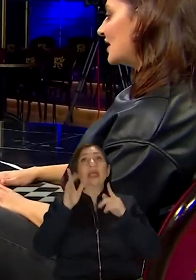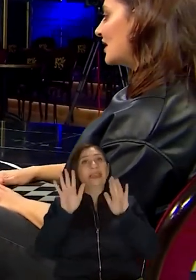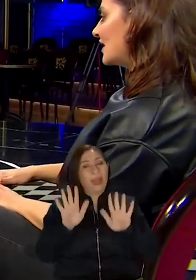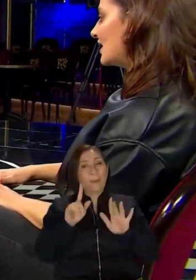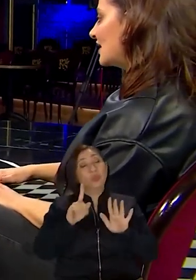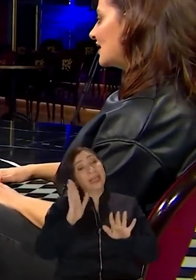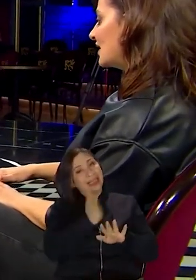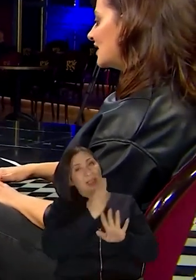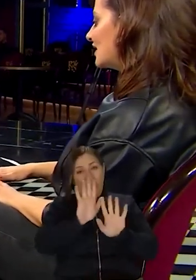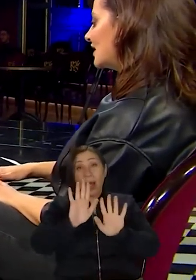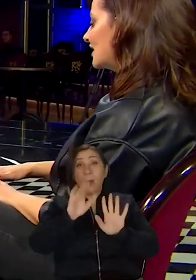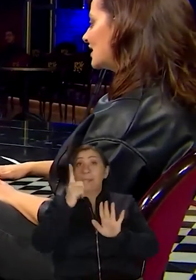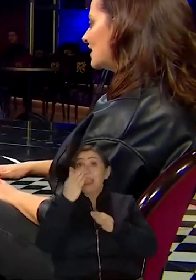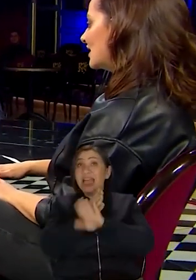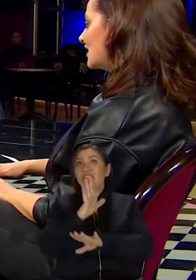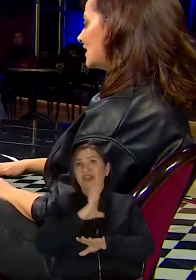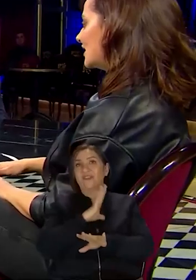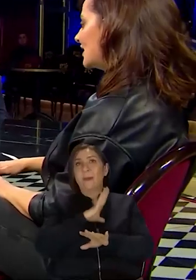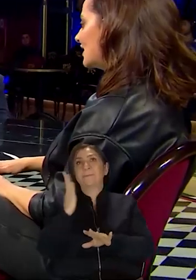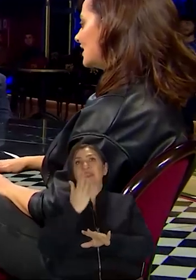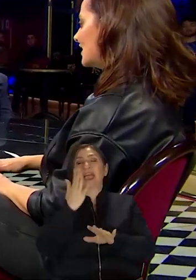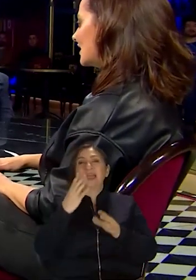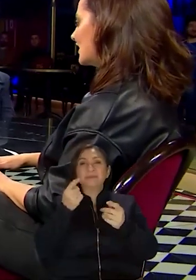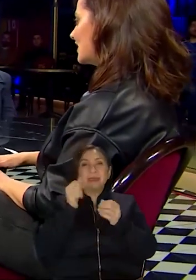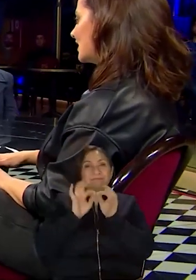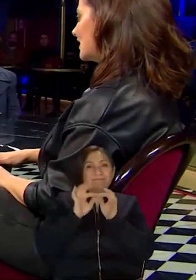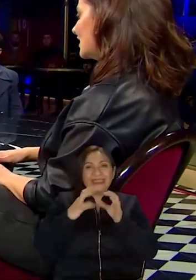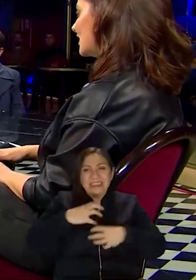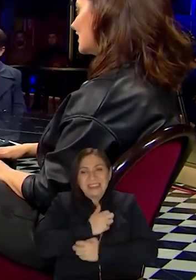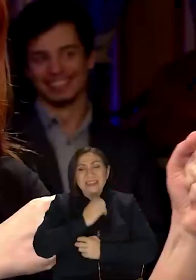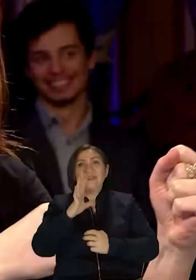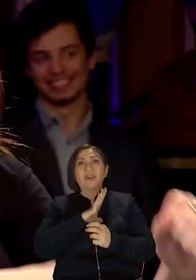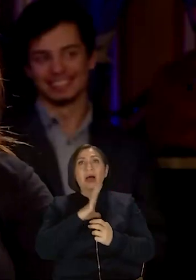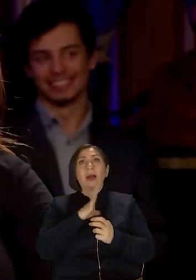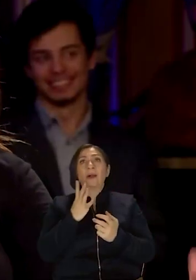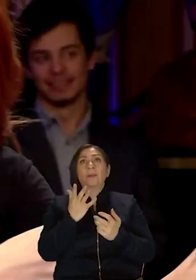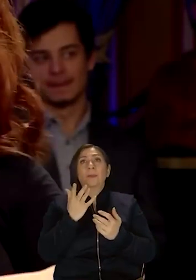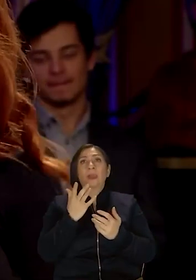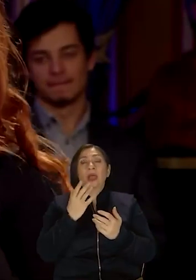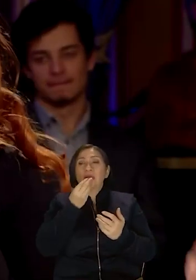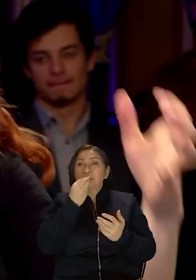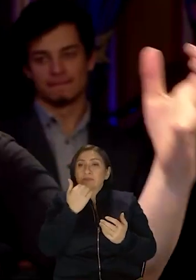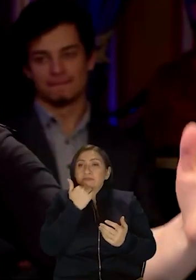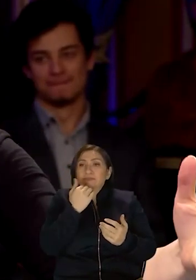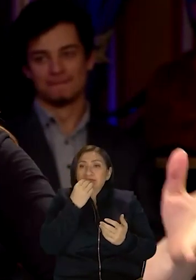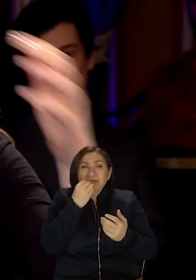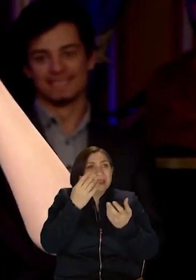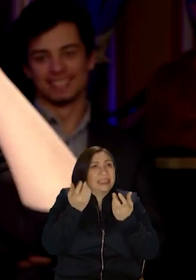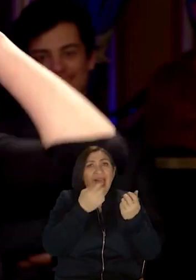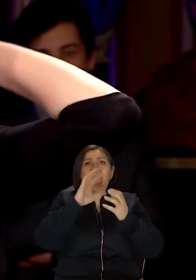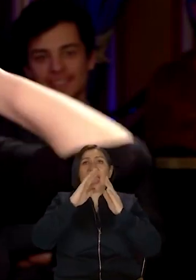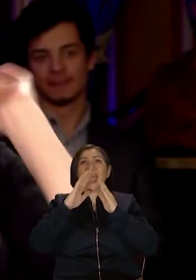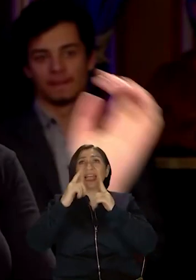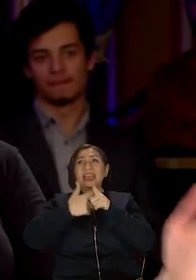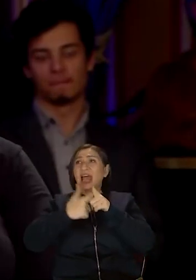bunları geçelim de yani başka bir gerçeklik de var ya, mesela geçim sıkıntısı çekenler, işte karnını doyuramayanlar, açlıktan ölenler.